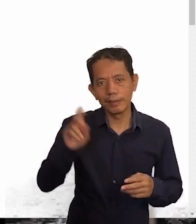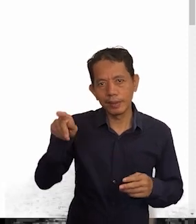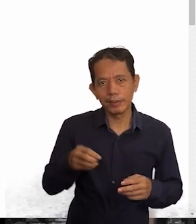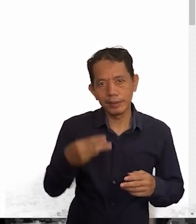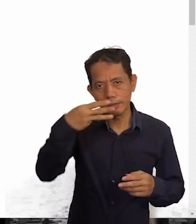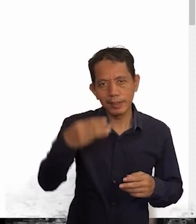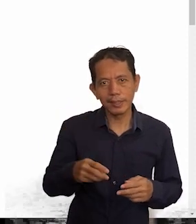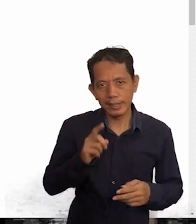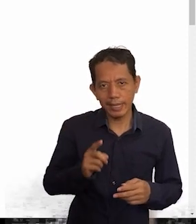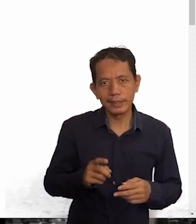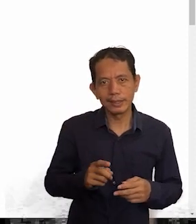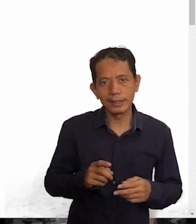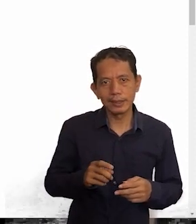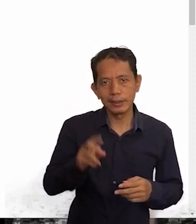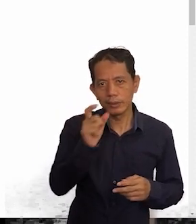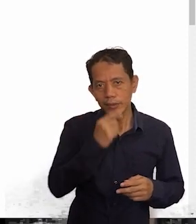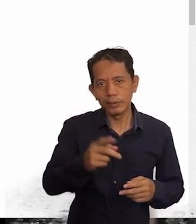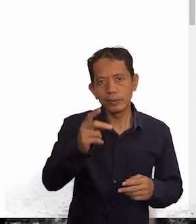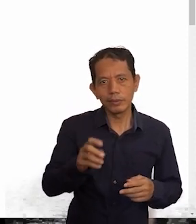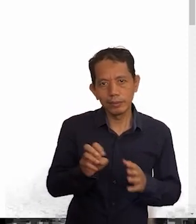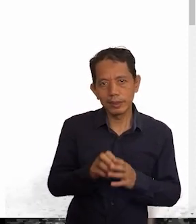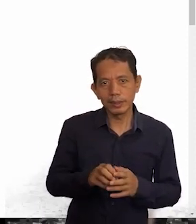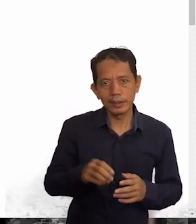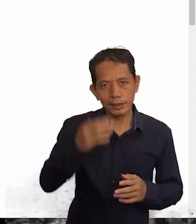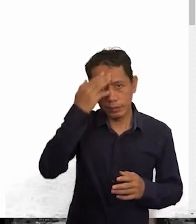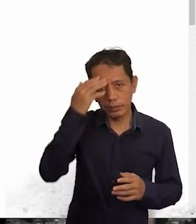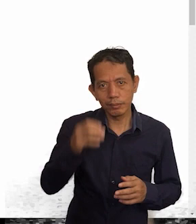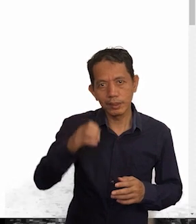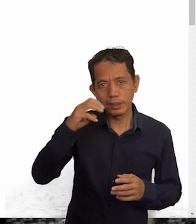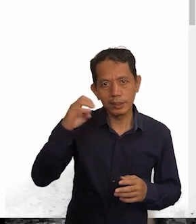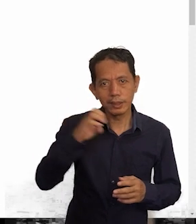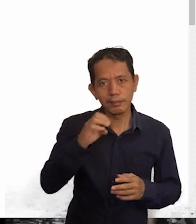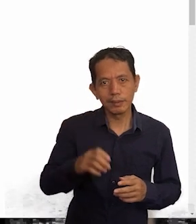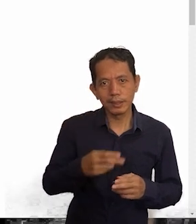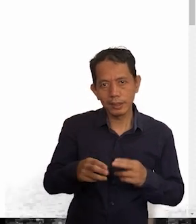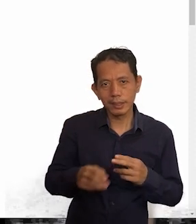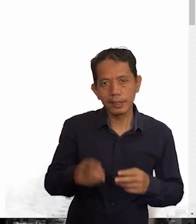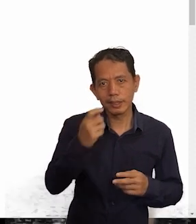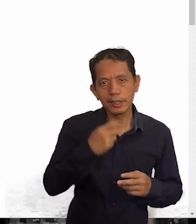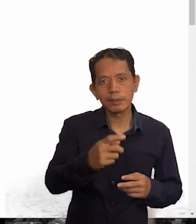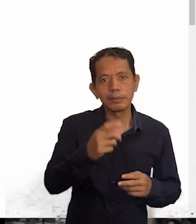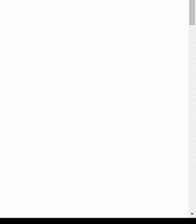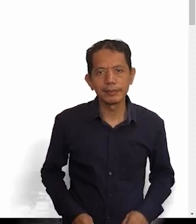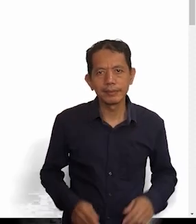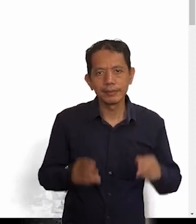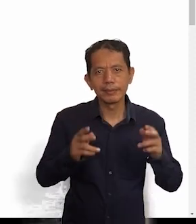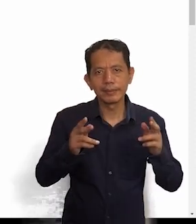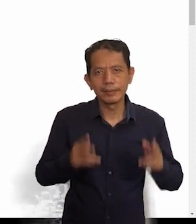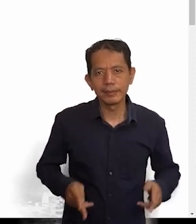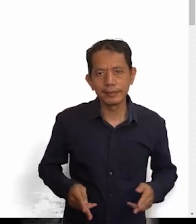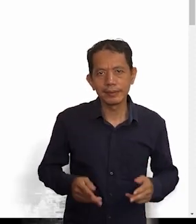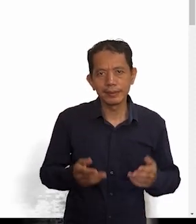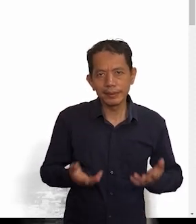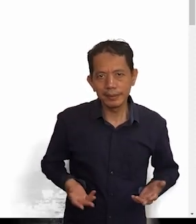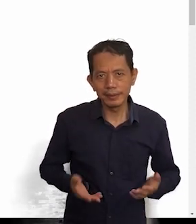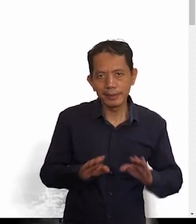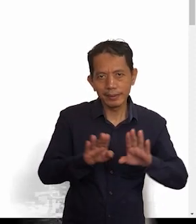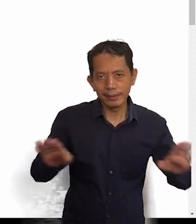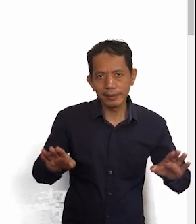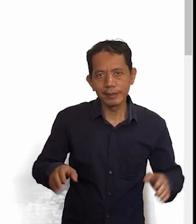email tadi untuk mencegah lupanya email rekan-rekan tersebut. Jika ingin membuka aplikasi